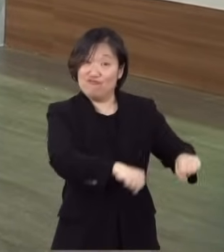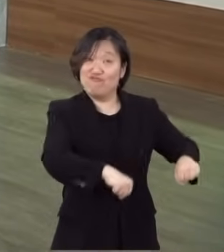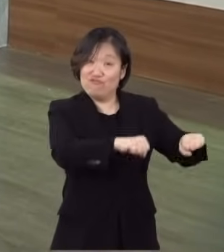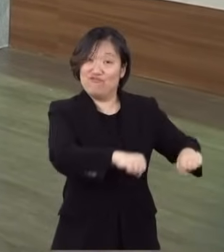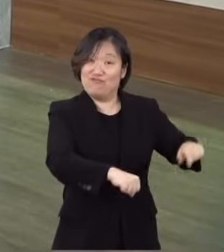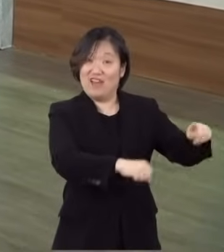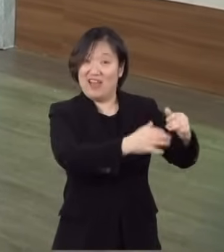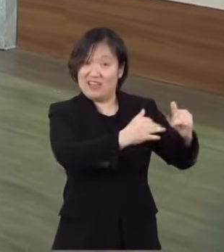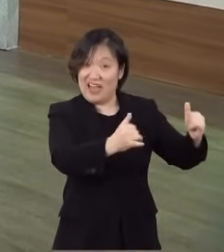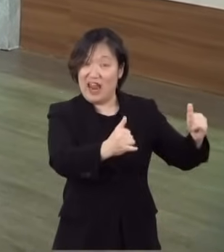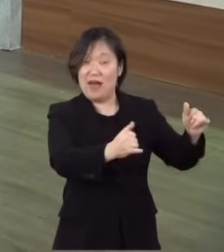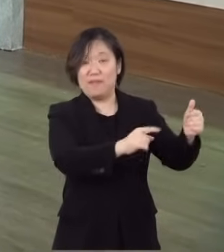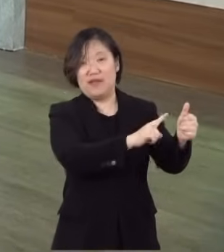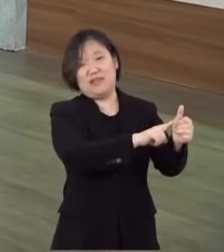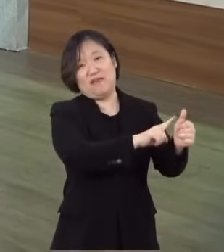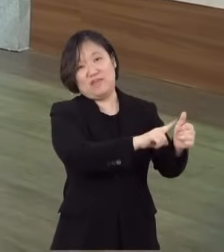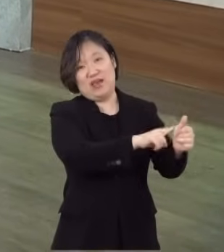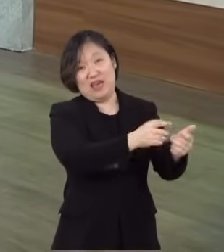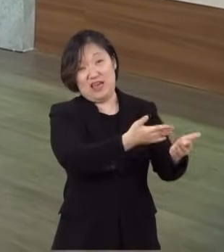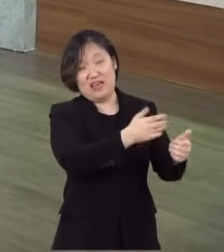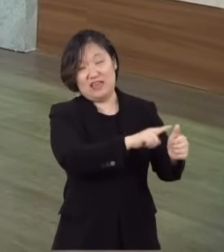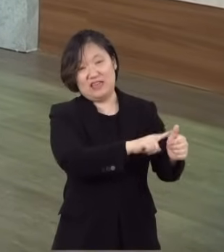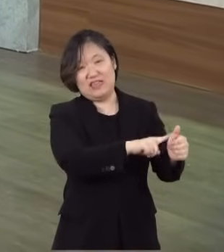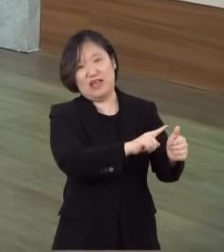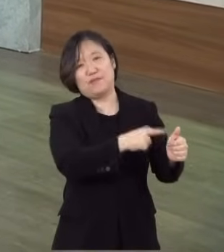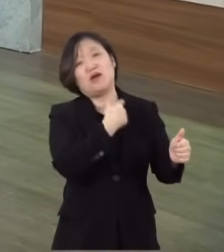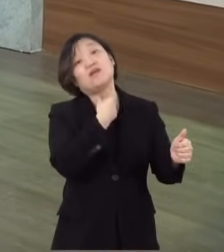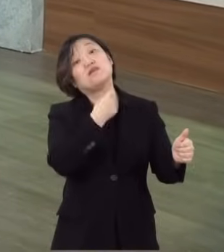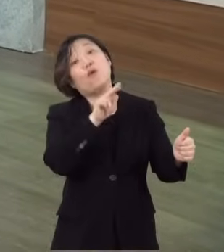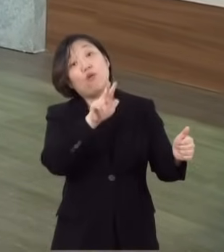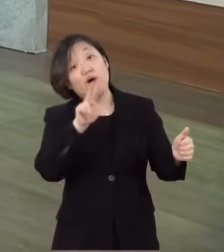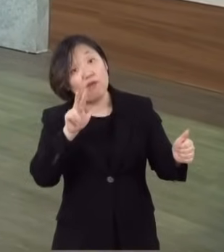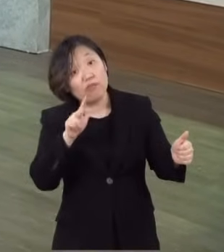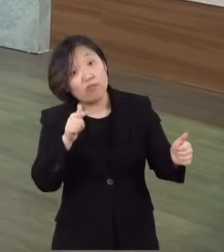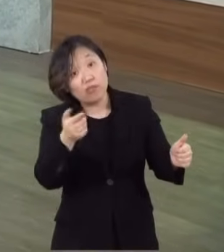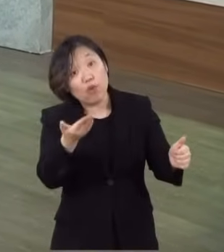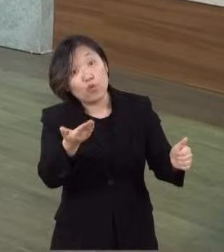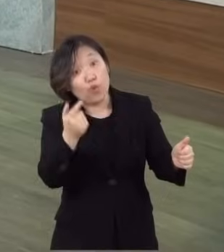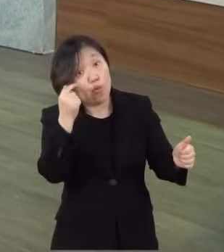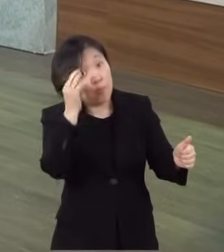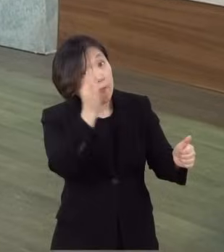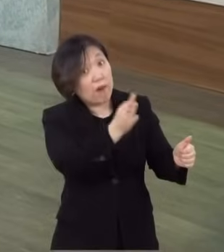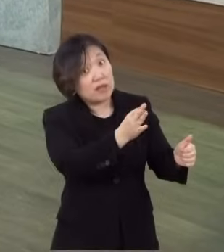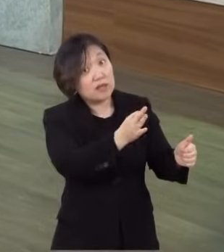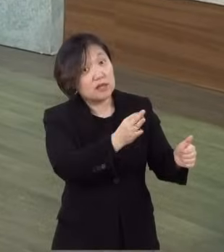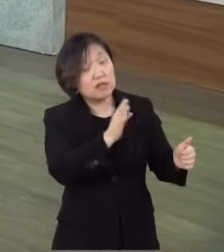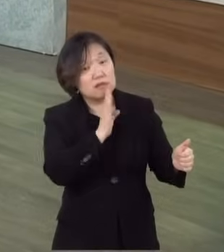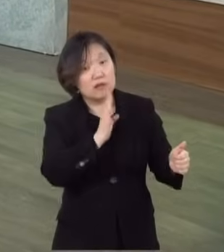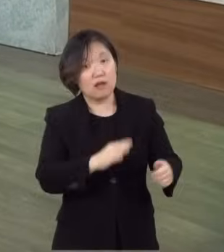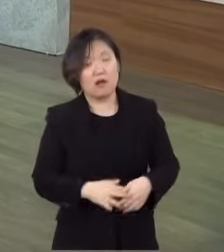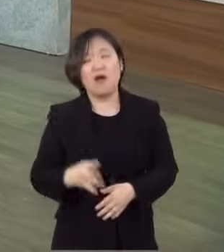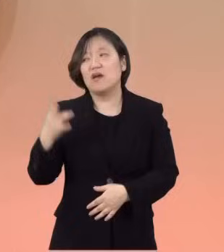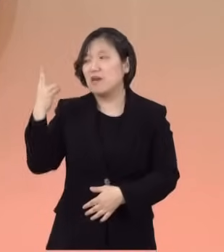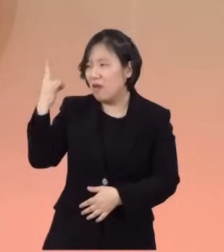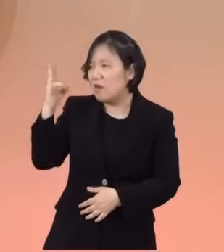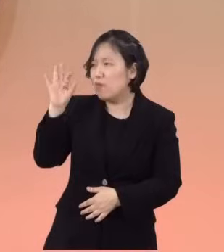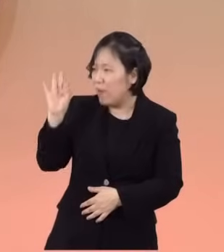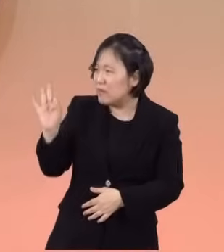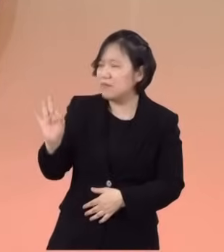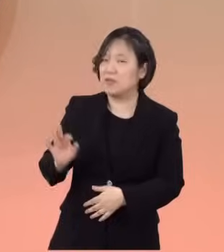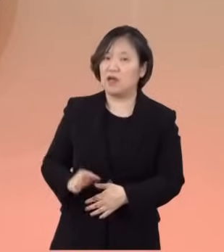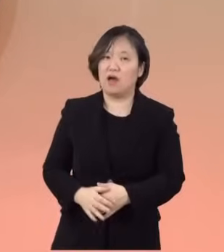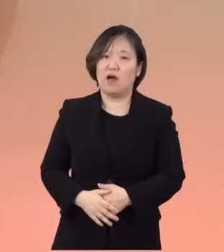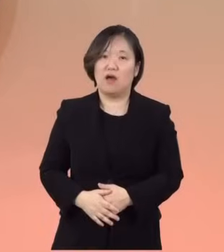뱃사공 오늘 공양을 올린 저 뱃사공의 서원을 지금 보았느냐